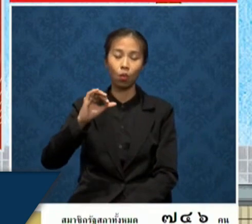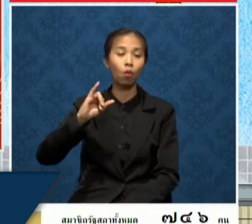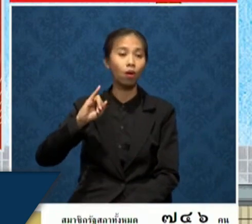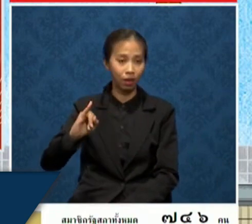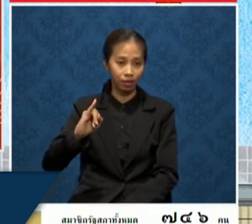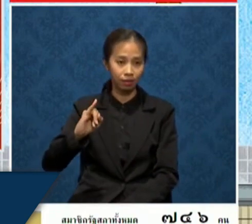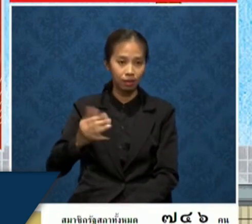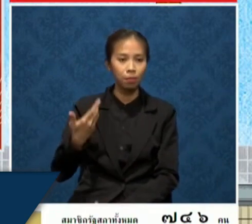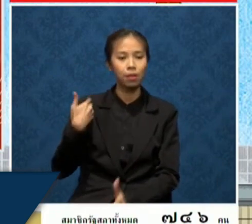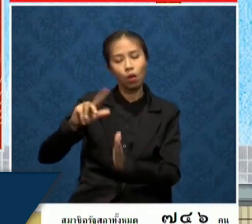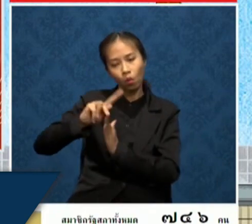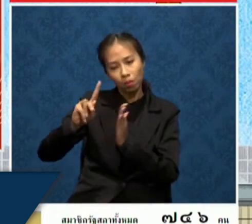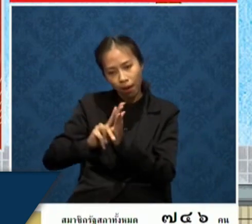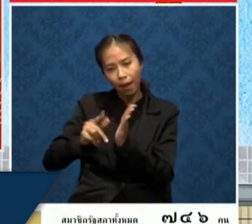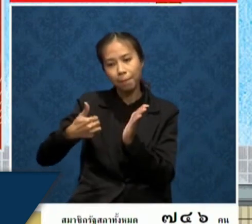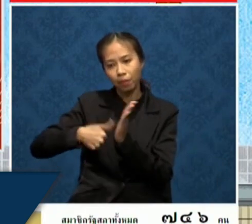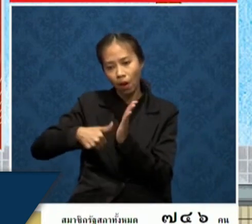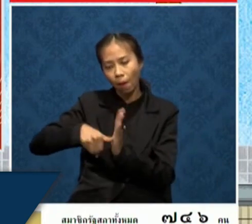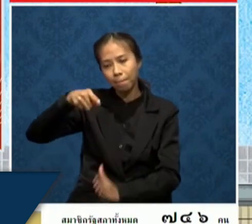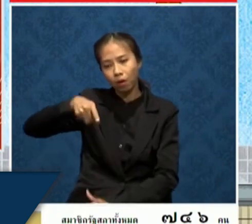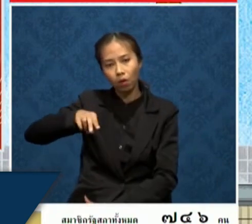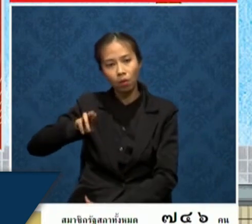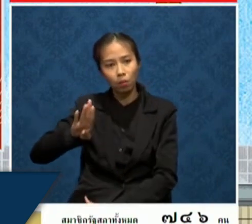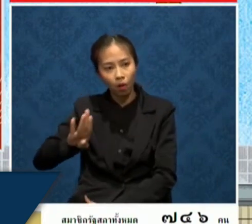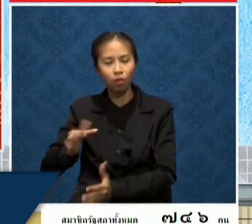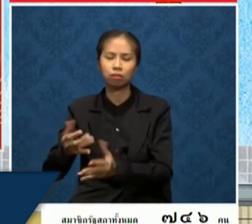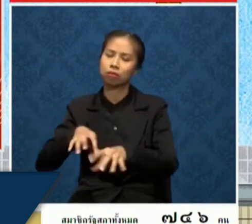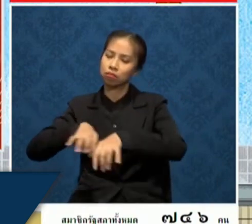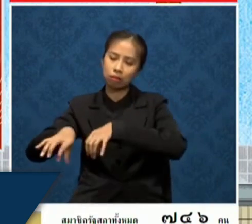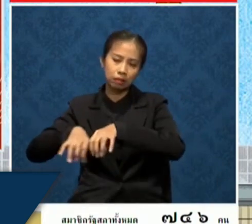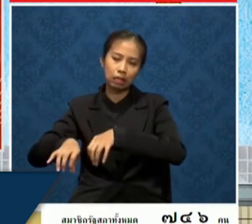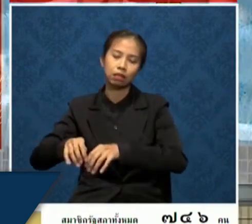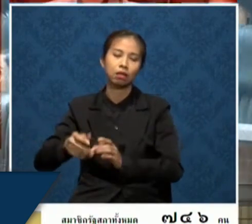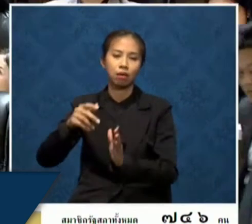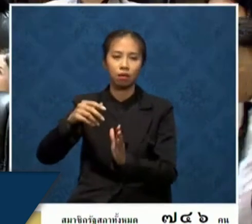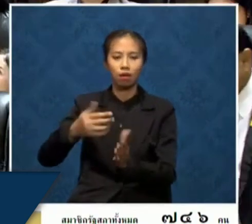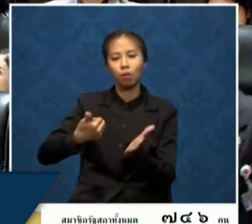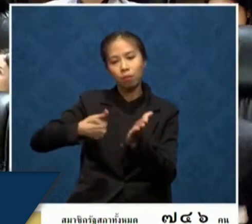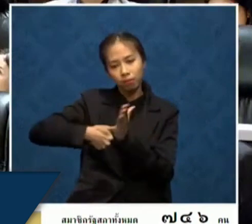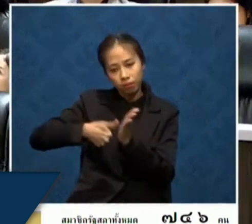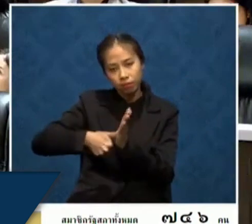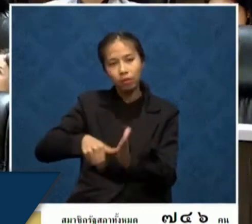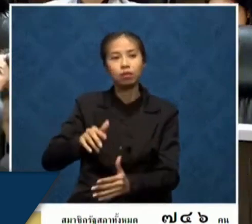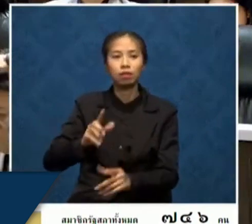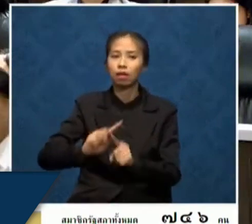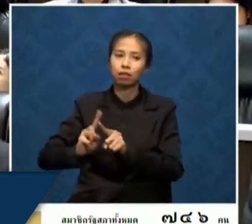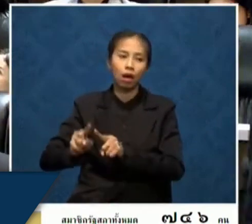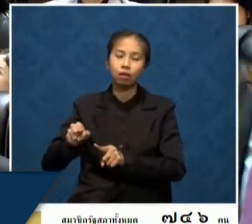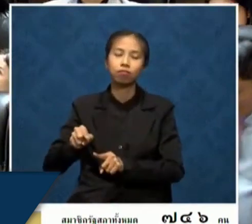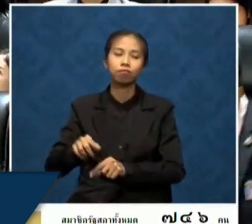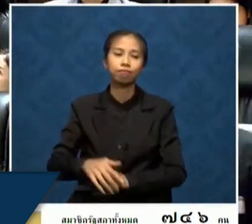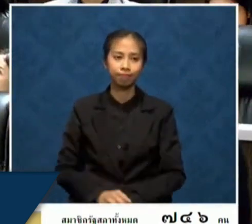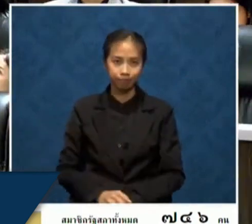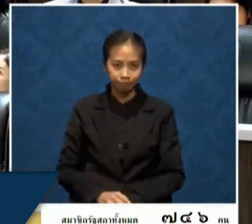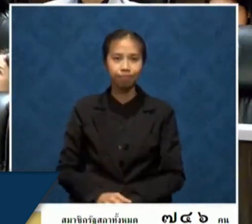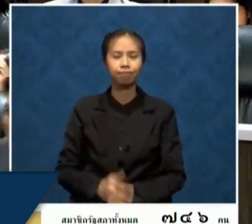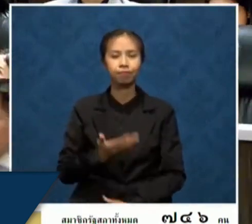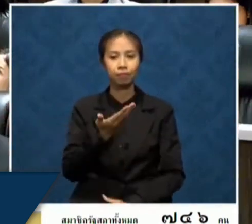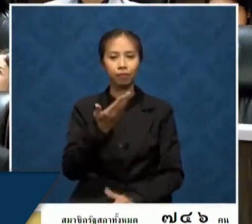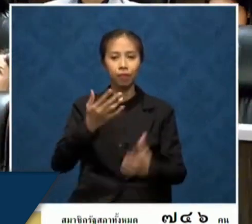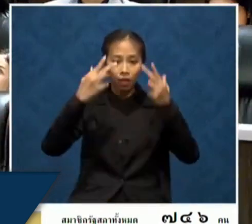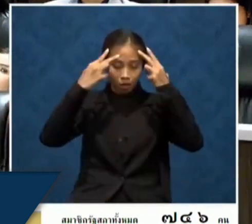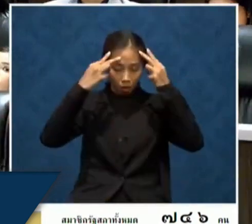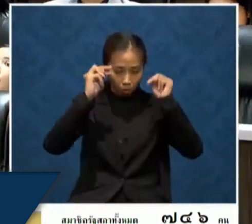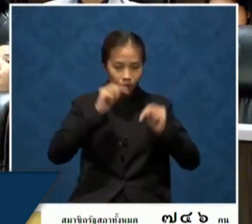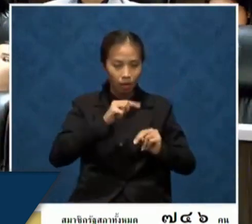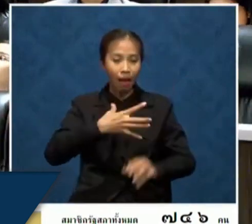ลรัศดรพ.ร.บ.เพิ่มขีดความสามารถในการแข่งขันของประเทศพ.ร.บ.ศุลกากรท่านนายกกำลังจะต่อ